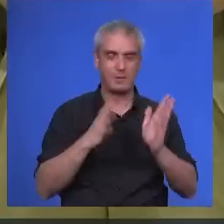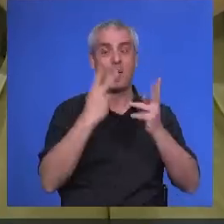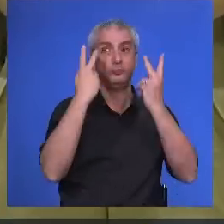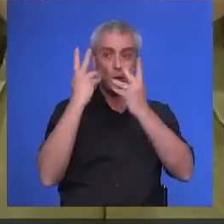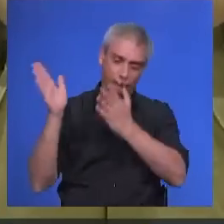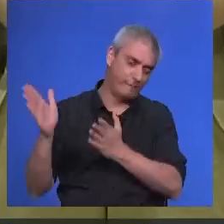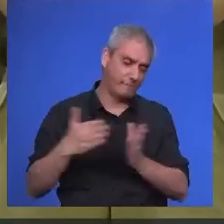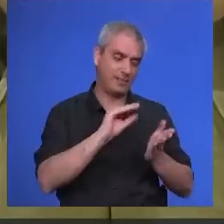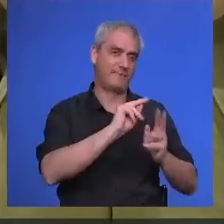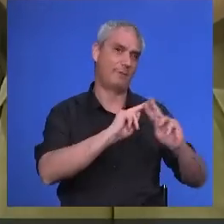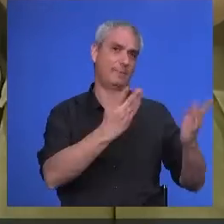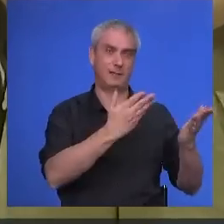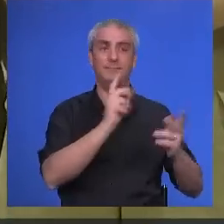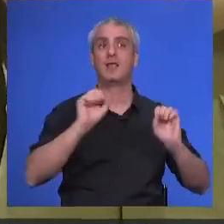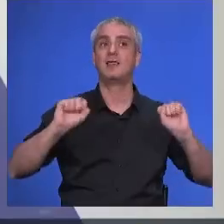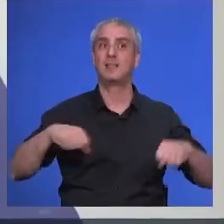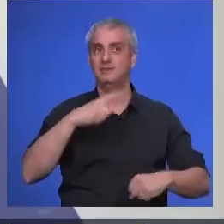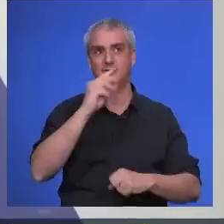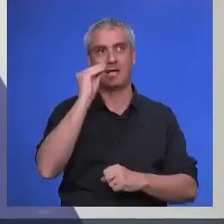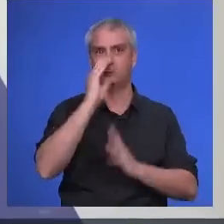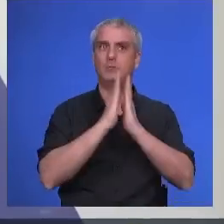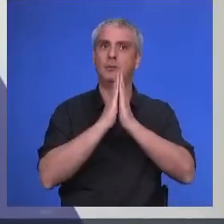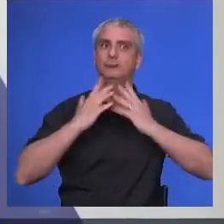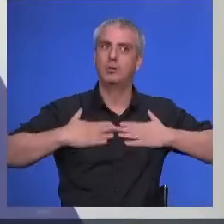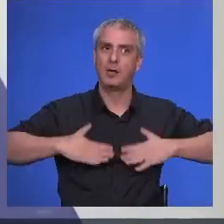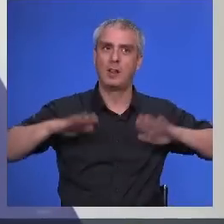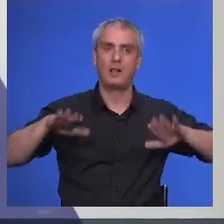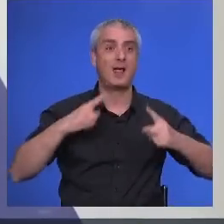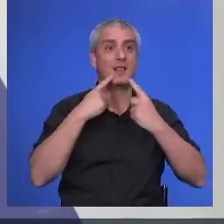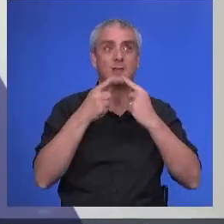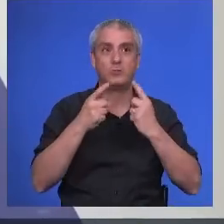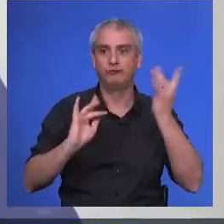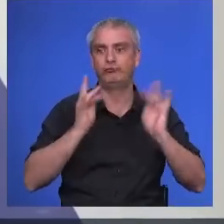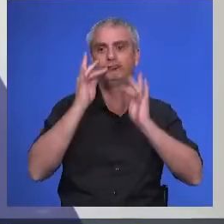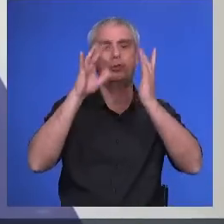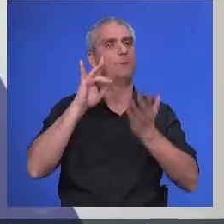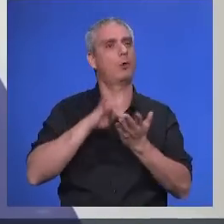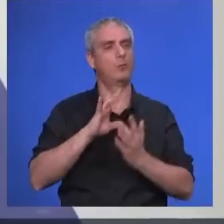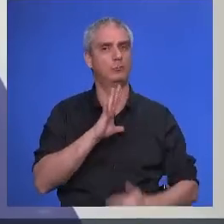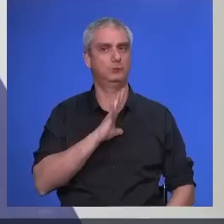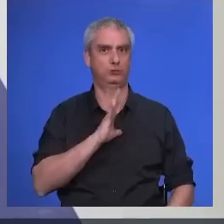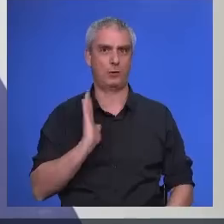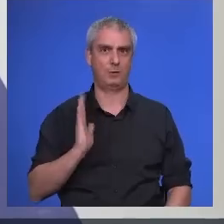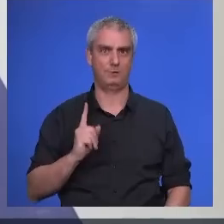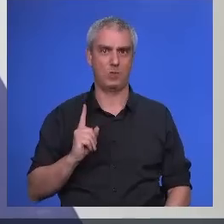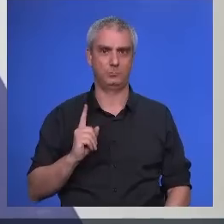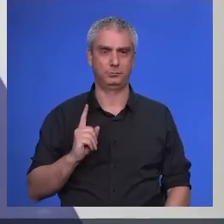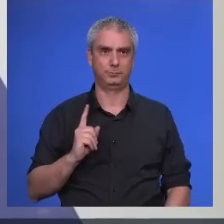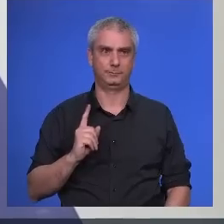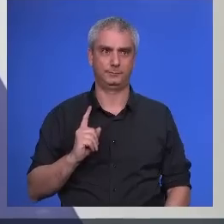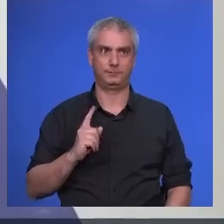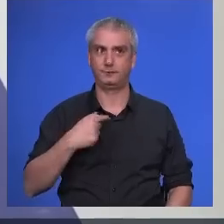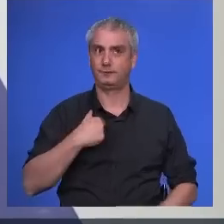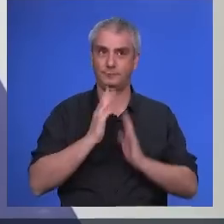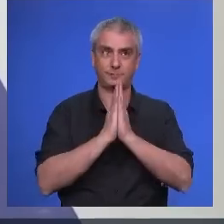הנשיא הרצוג קרא היום להרגעת הרוחות. הדיון הזה מתלהט למקומות מאוד מאוד מסוכנים. ואני קורא